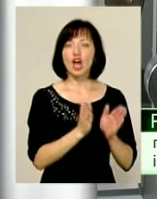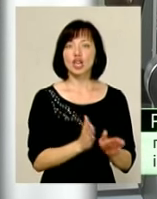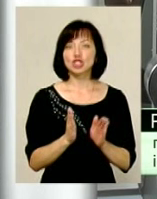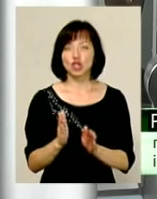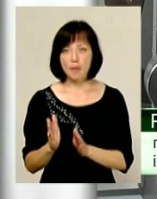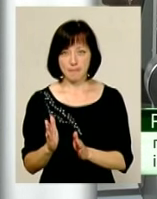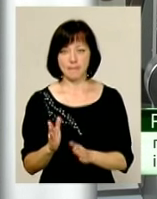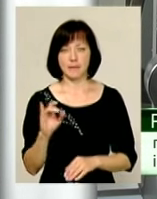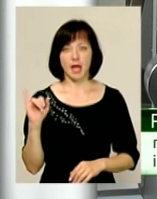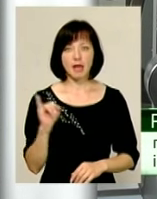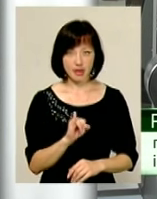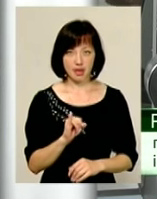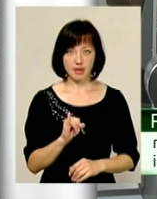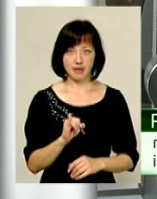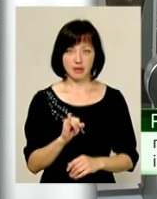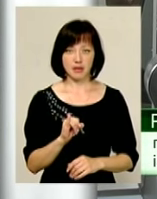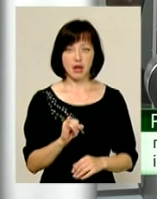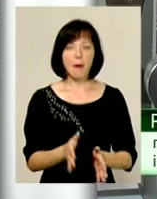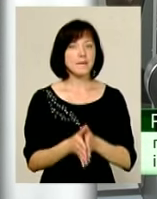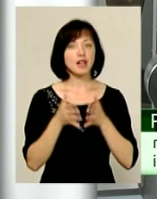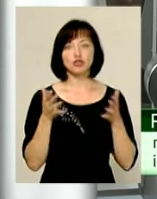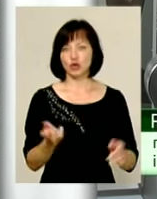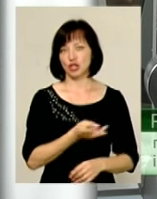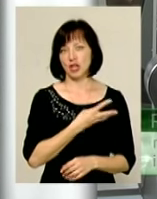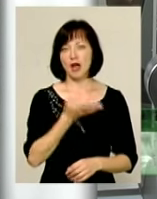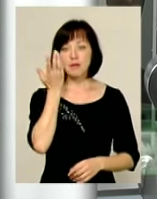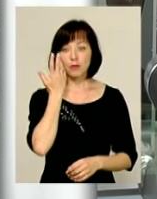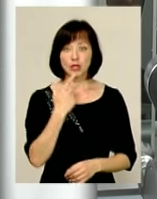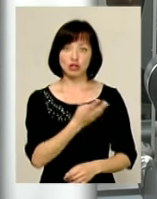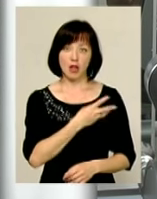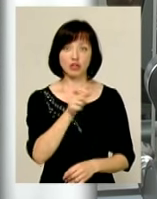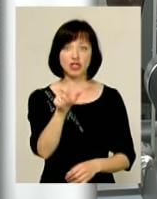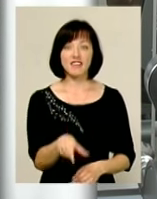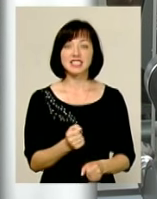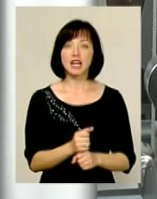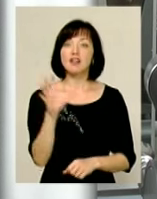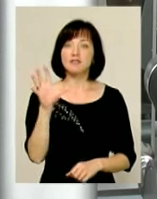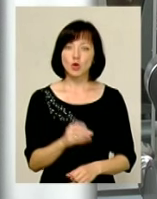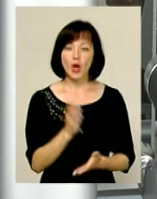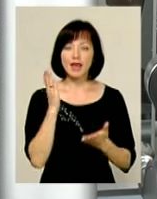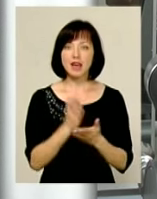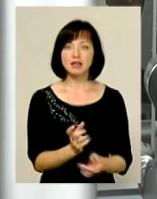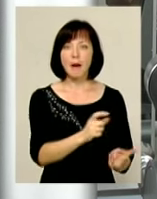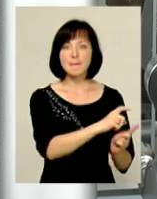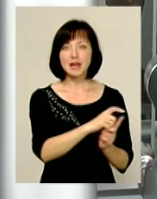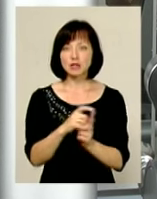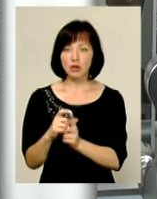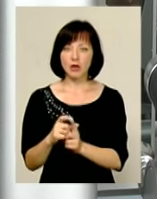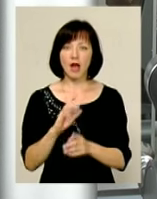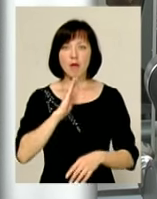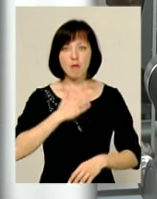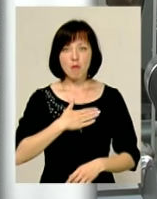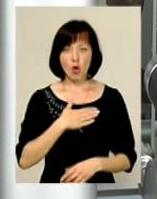и большое желание. При желании человек сделает всё. Есть пословица, это мой